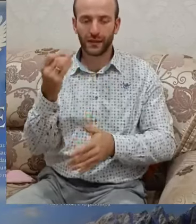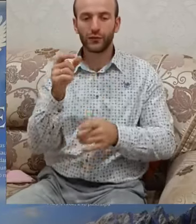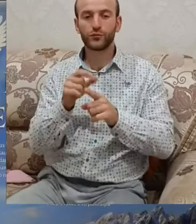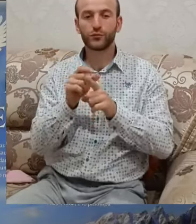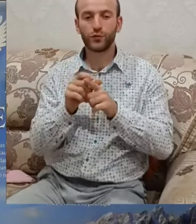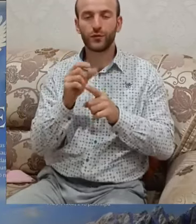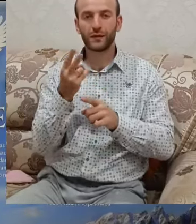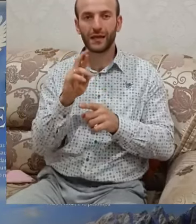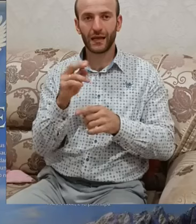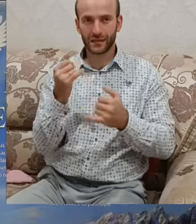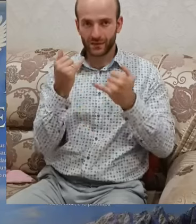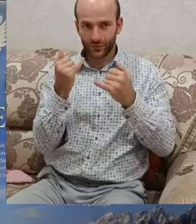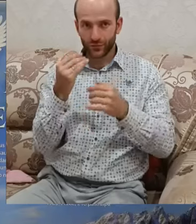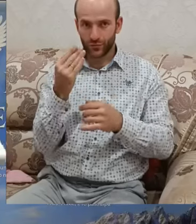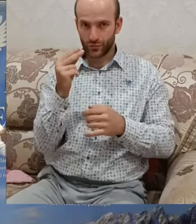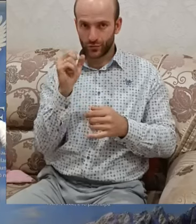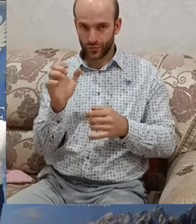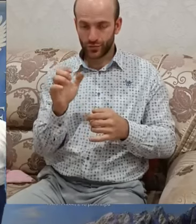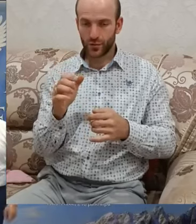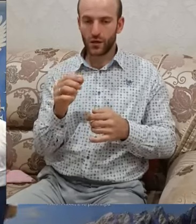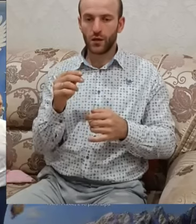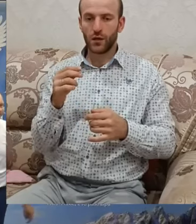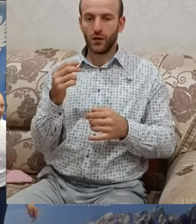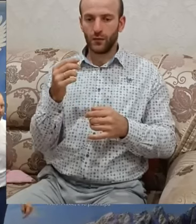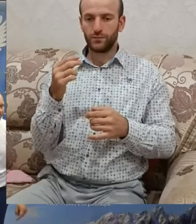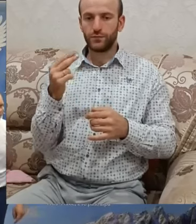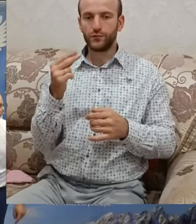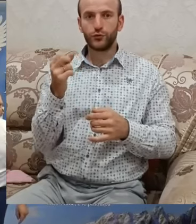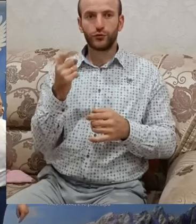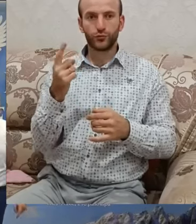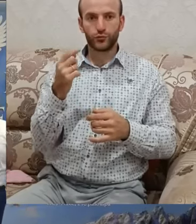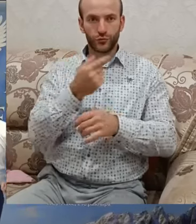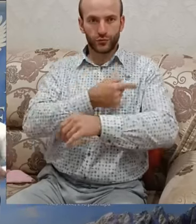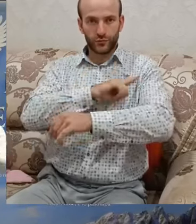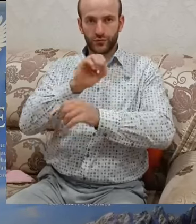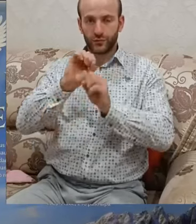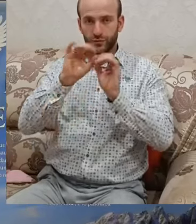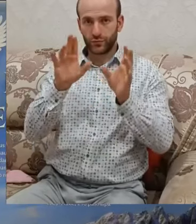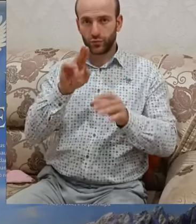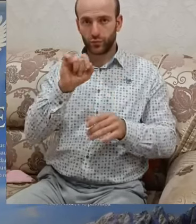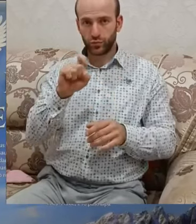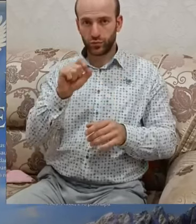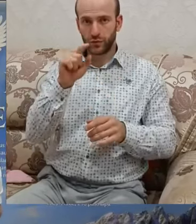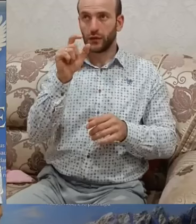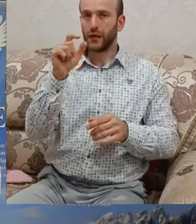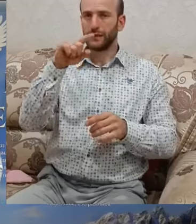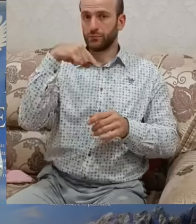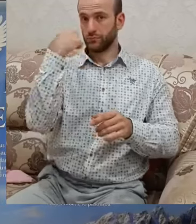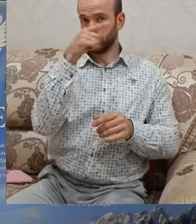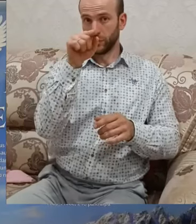силу Святого Духа. Yra atveriamas asmeniškai tau. Открывается лично тебе. Tai, ko tau šiandien reikia.